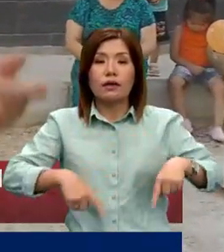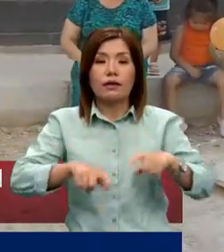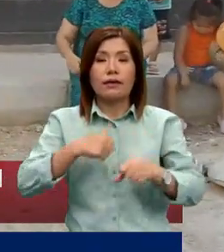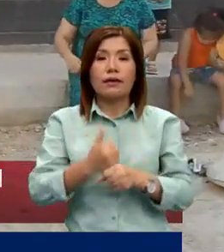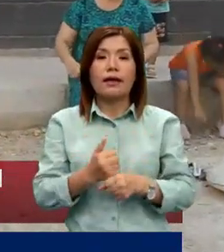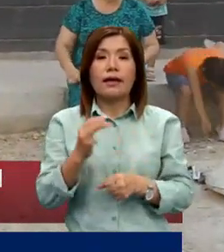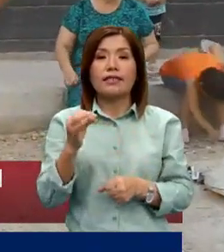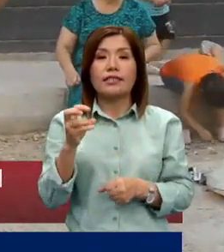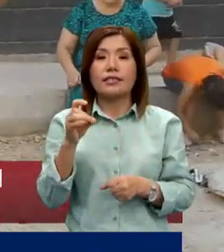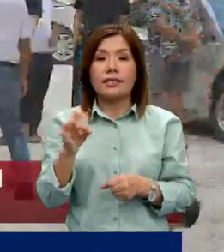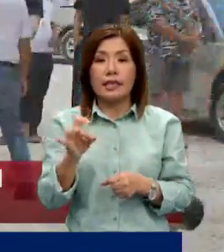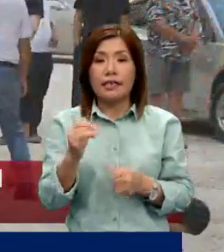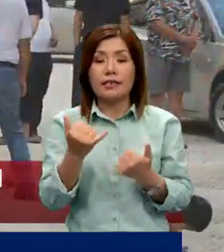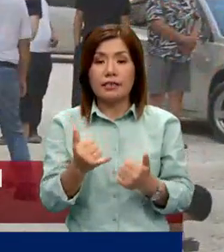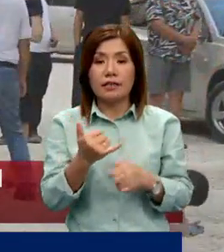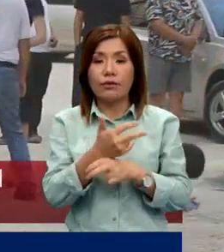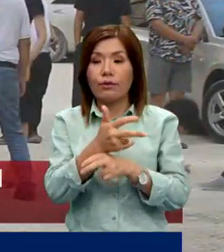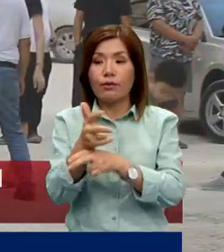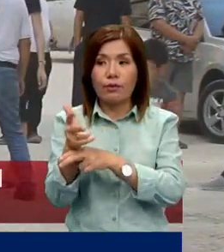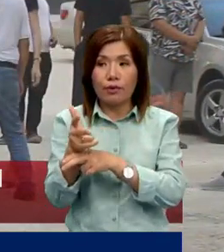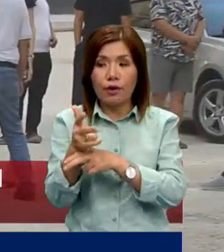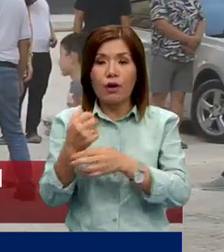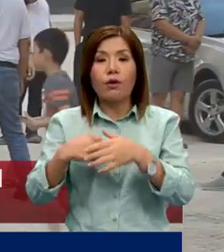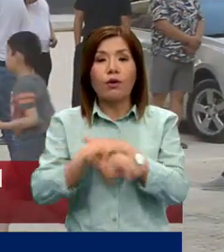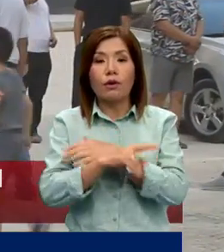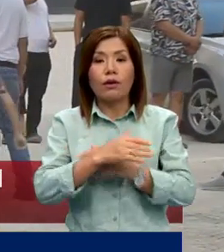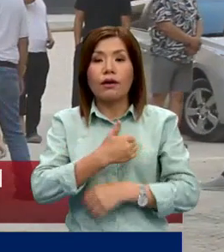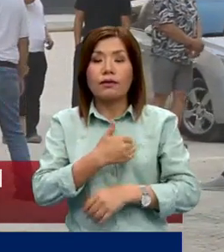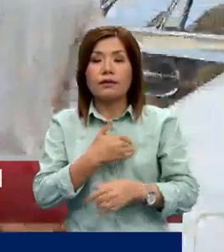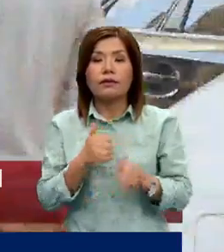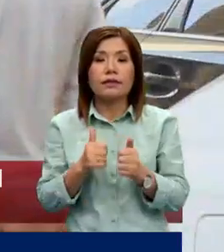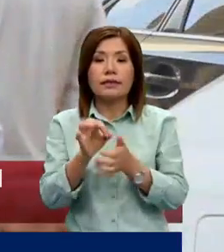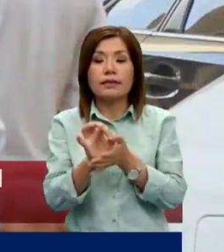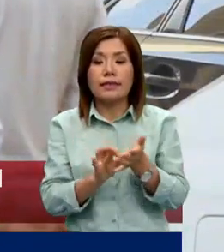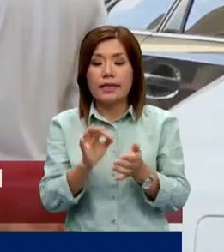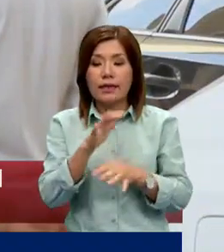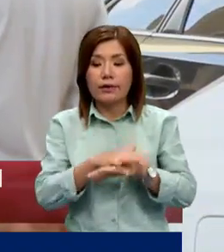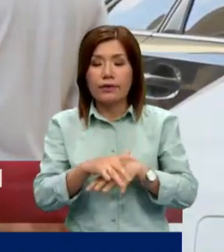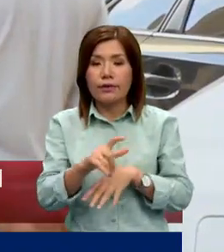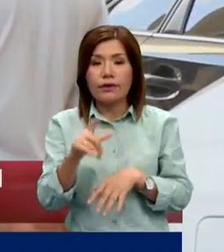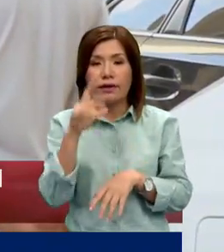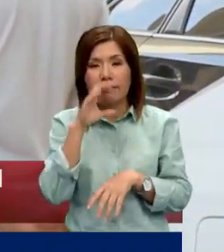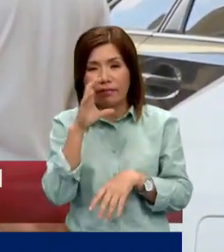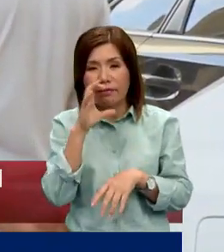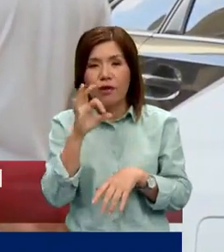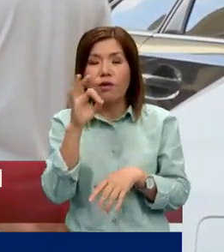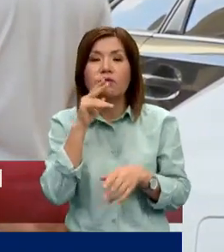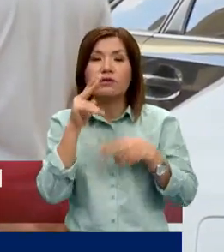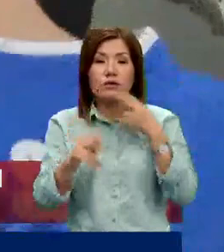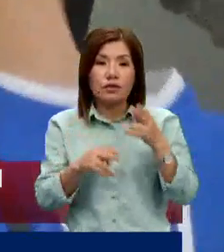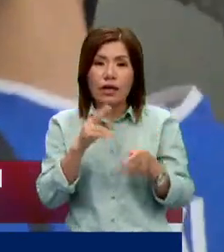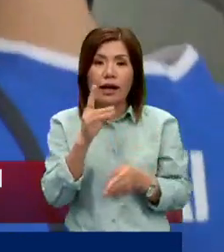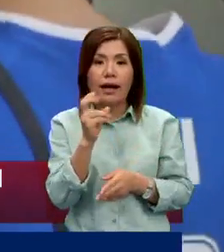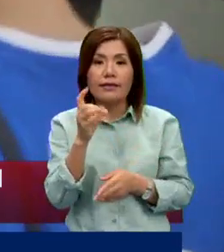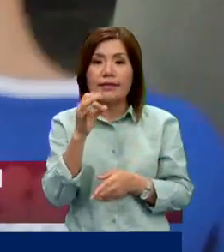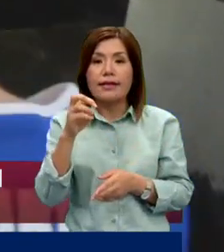бас инженері арнамыздың түсірілім тобын көріп кетуге асықты. Артынша тұрғындардың сапасыз құрылысқа қатысты шағымын қаз элит